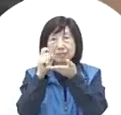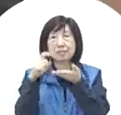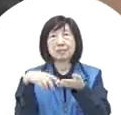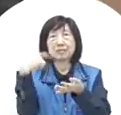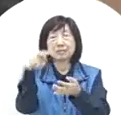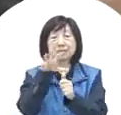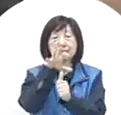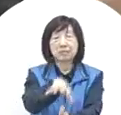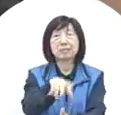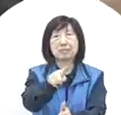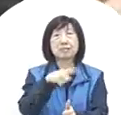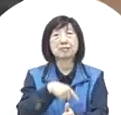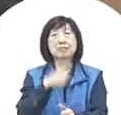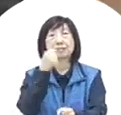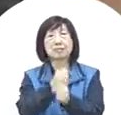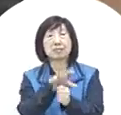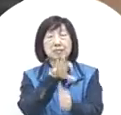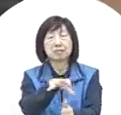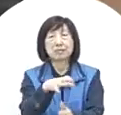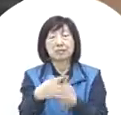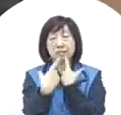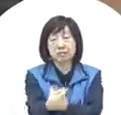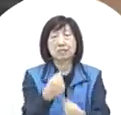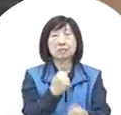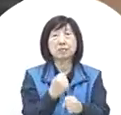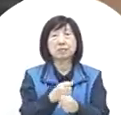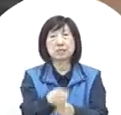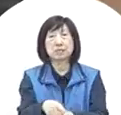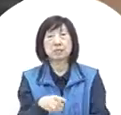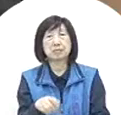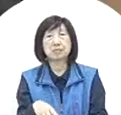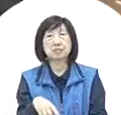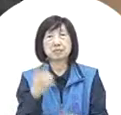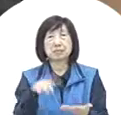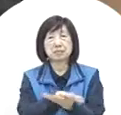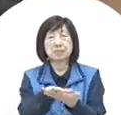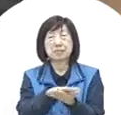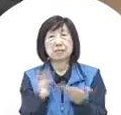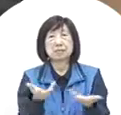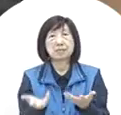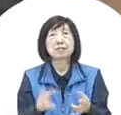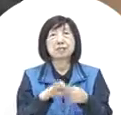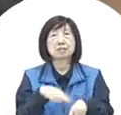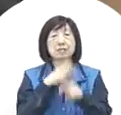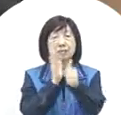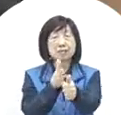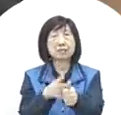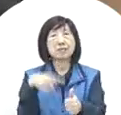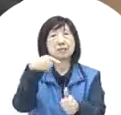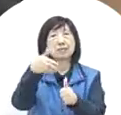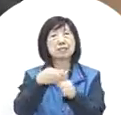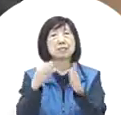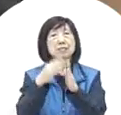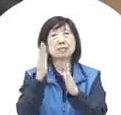她做一些他们不愿意做的事情。我要问的问题来了，请教一下教育局长张局长，